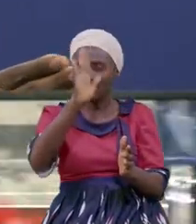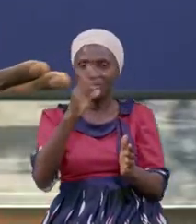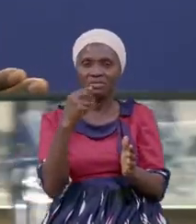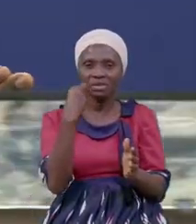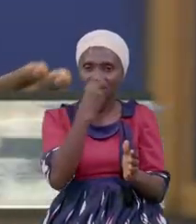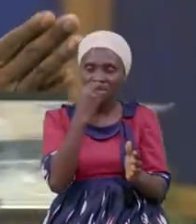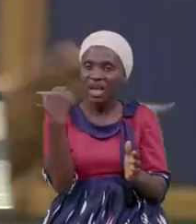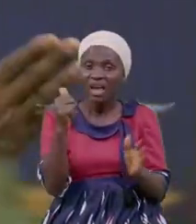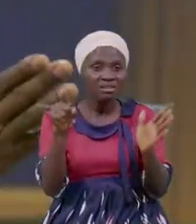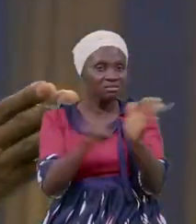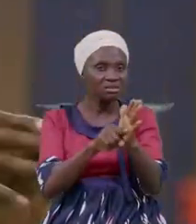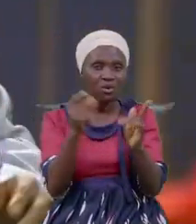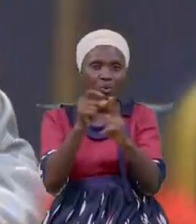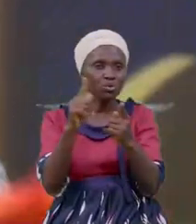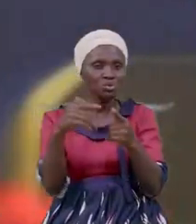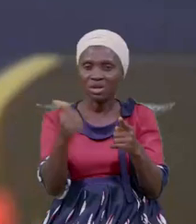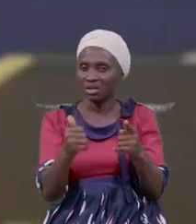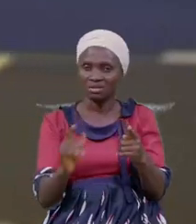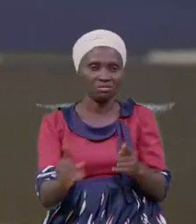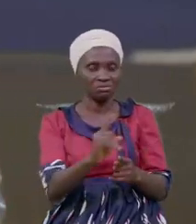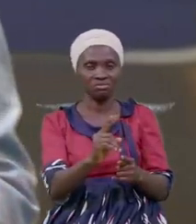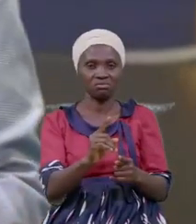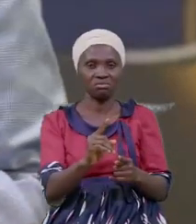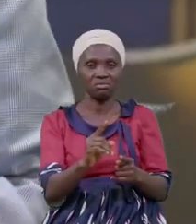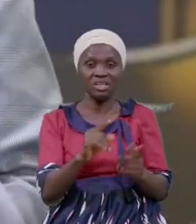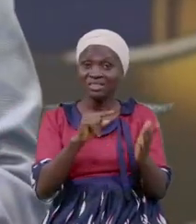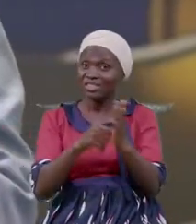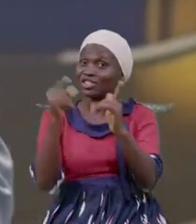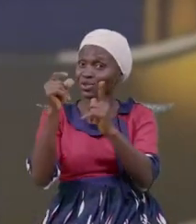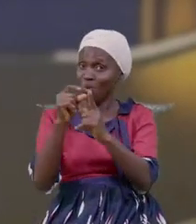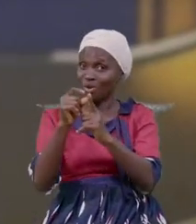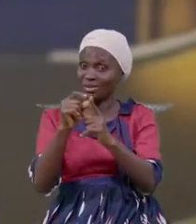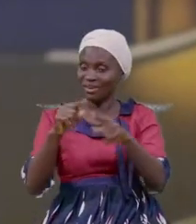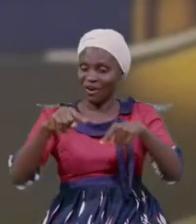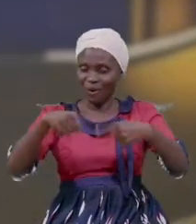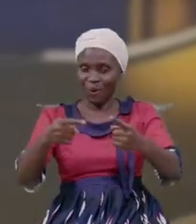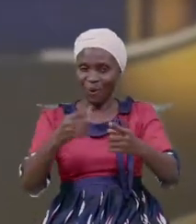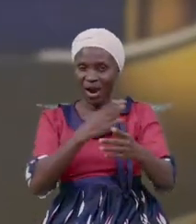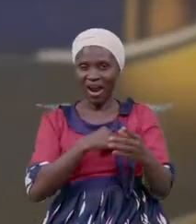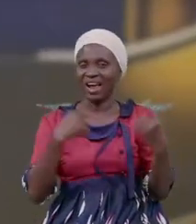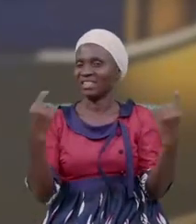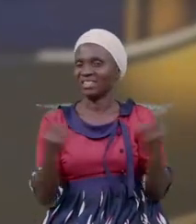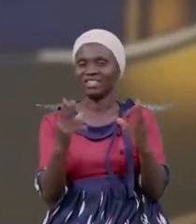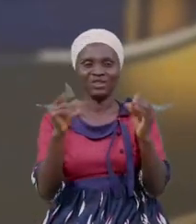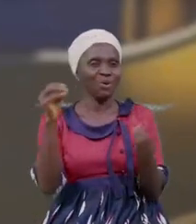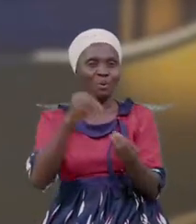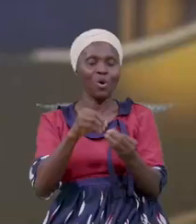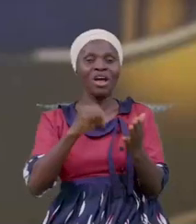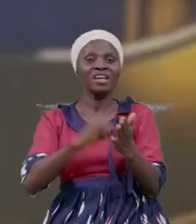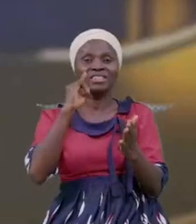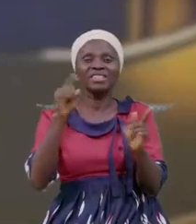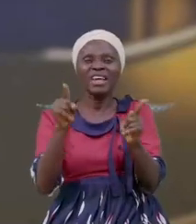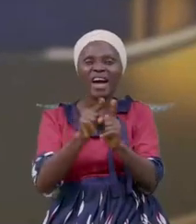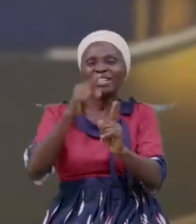parole négative à quelqu'un il dit va et ne pêche plus est aussi positif